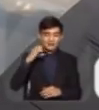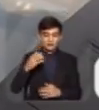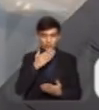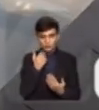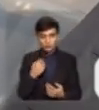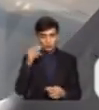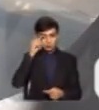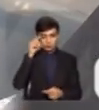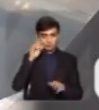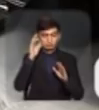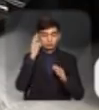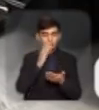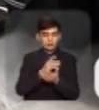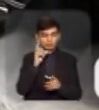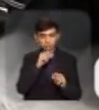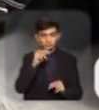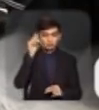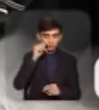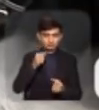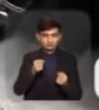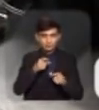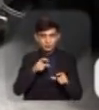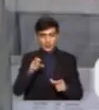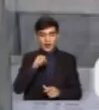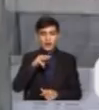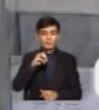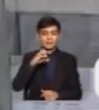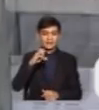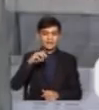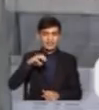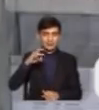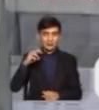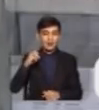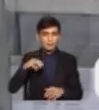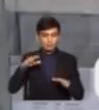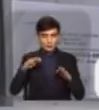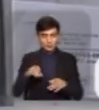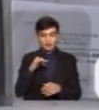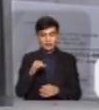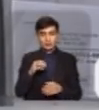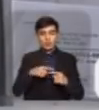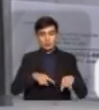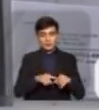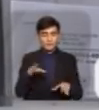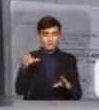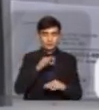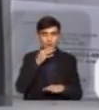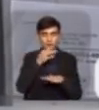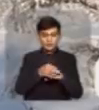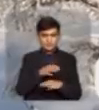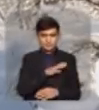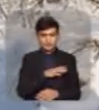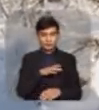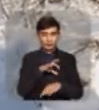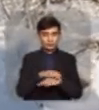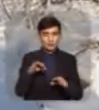учебно-тренировочном центре Амстердама. А перед каждым полетом они проводят осмотр самолетов. В авиакомпании ответили на все претензии, кроме одной, о том, что